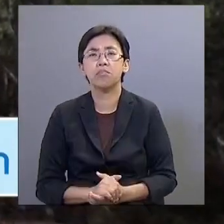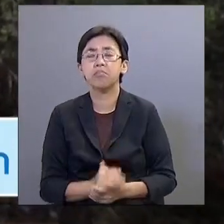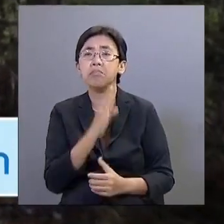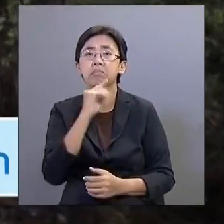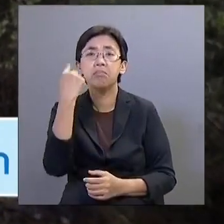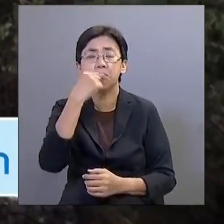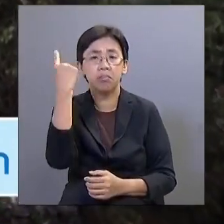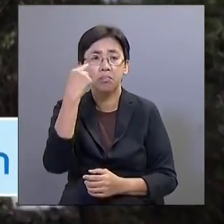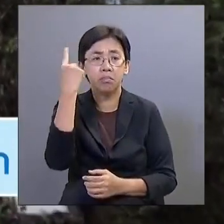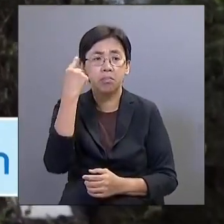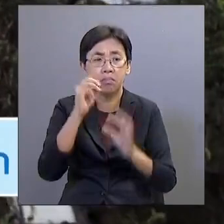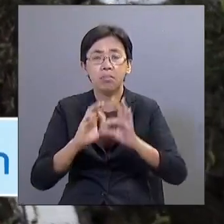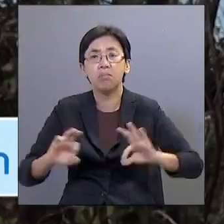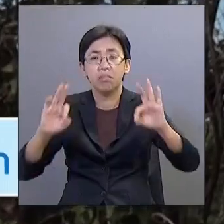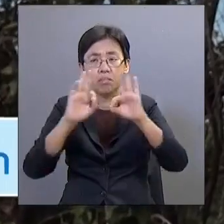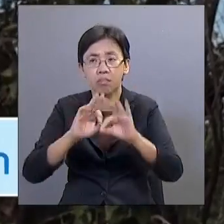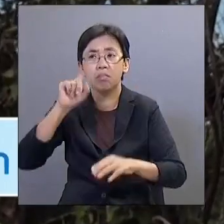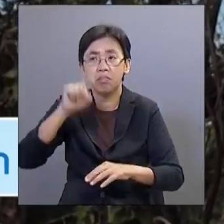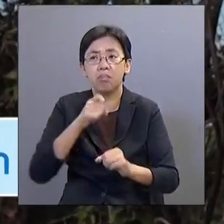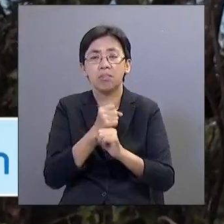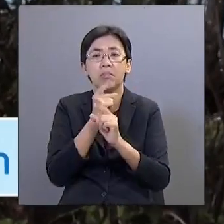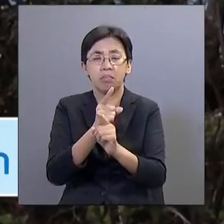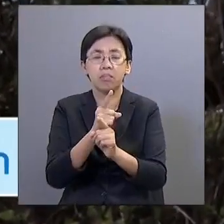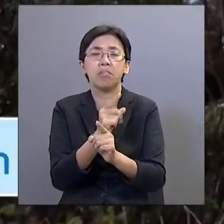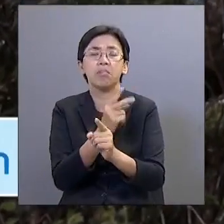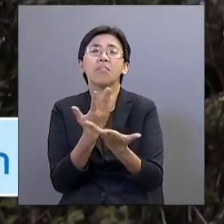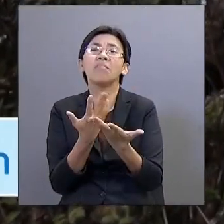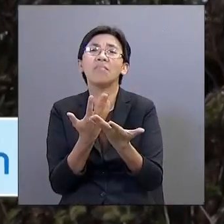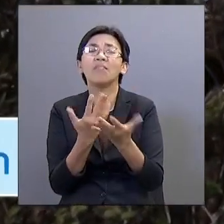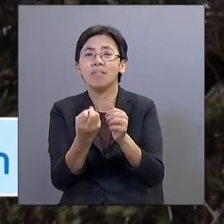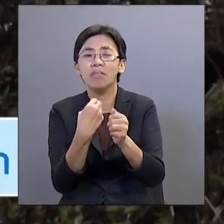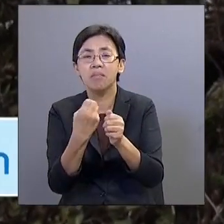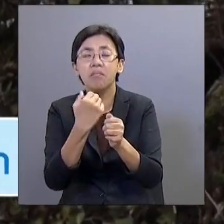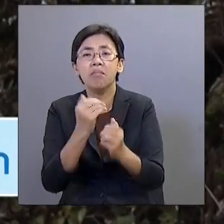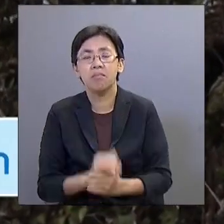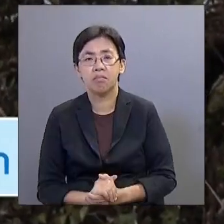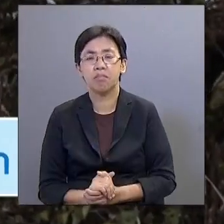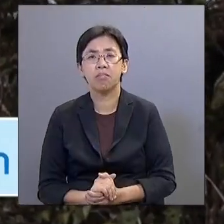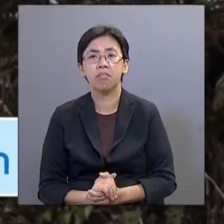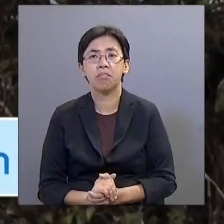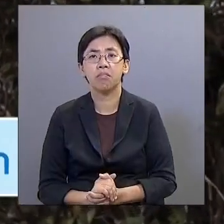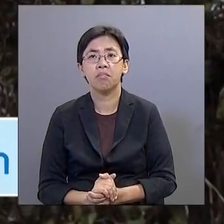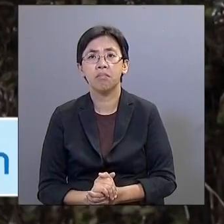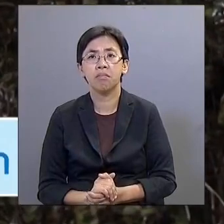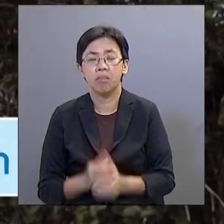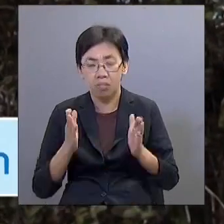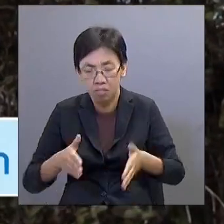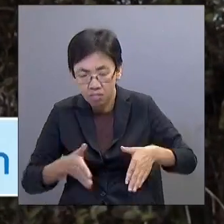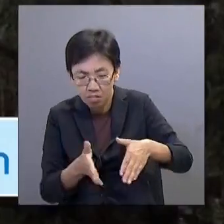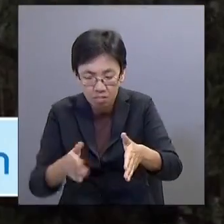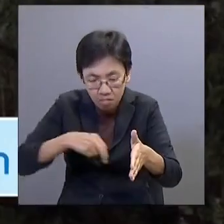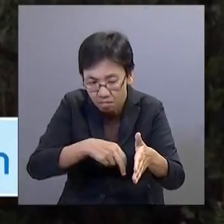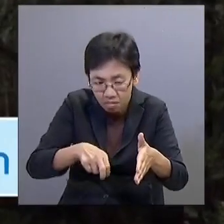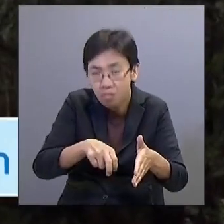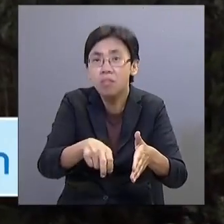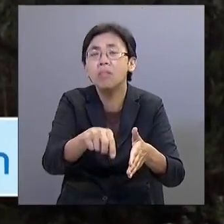จะไปเที่ยวอันนี้สำคัญมากก็คือต้องปฏิบัติตามคำแนะนำอย่างเคร่งครัดด้วยเพราะว่าจริงๆเนี่ยเขามีเส้นทางศึกษาธรรมชาตินะคะคุณผู้ชมเป็นล